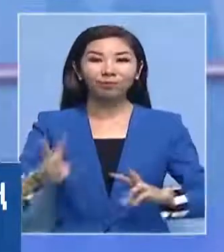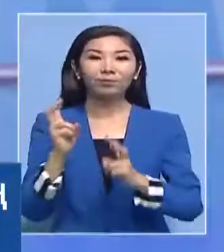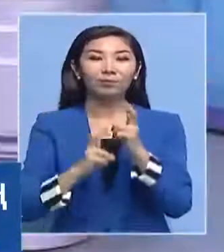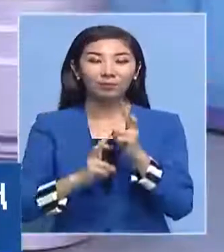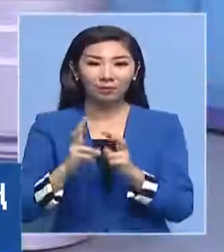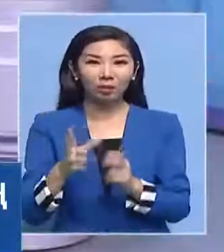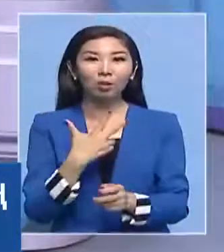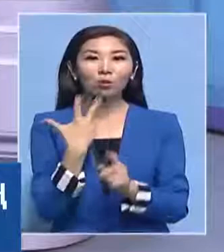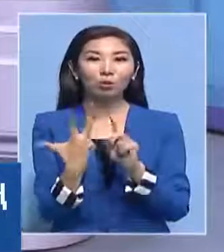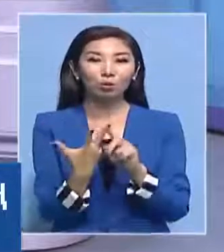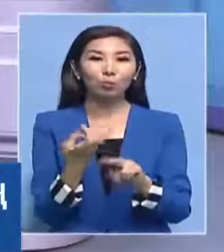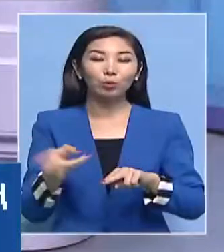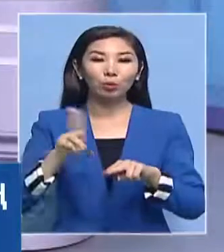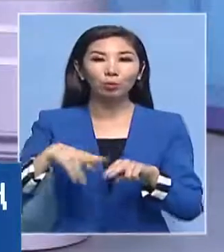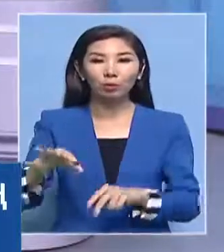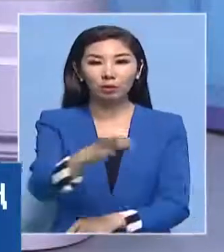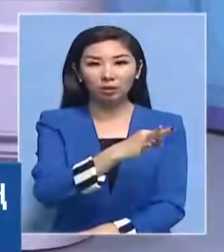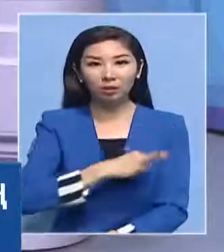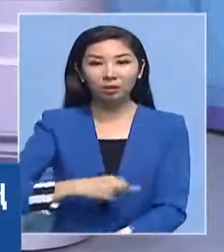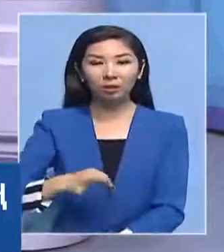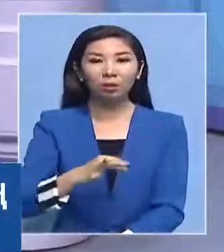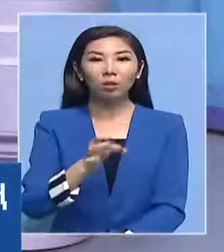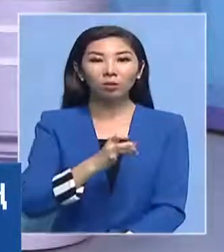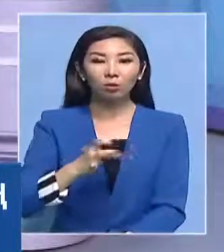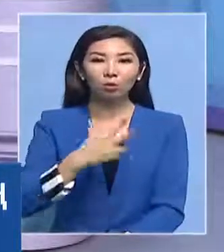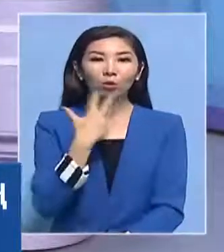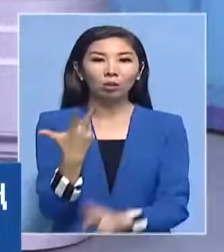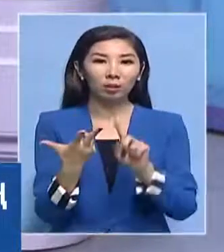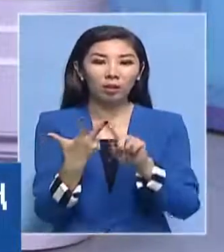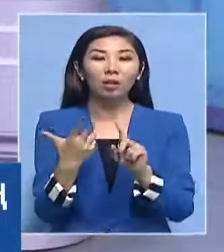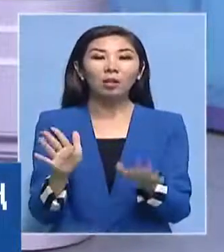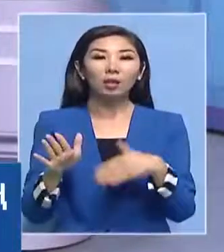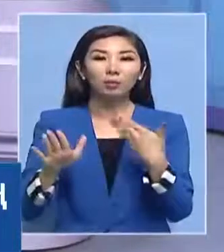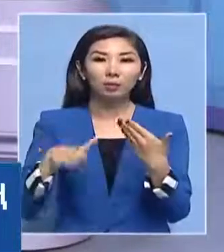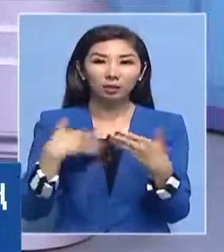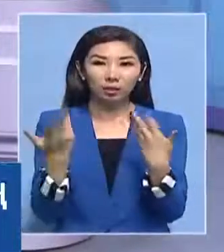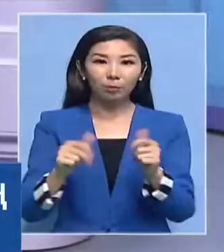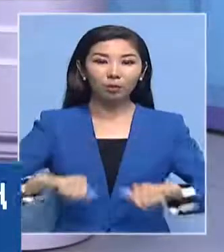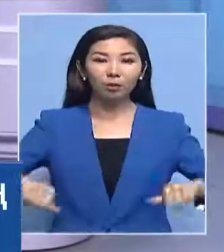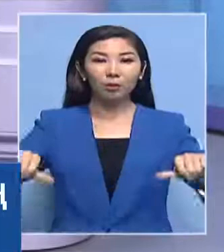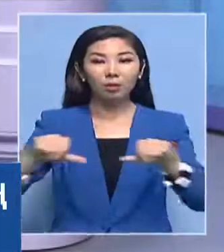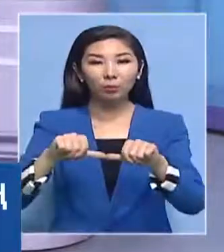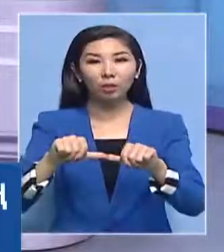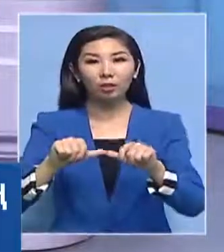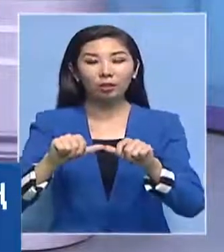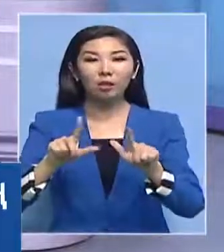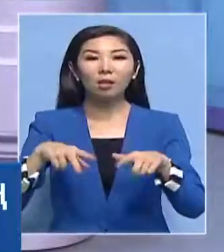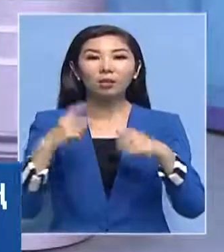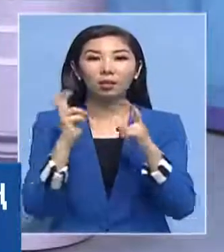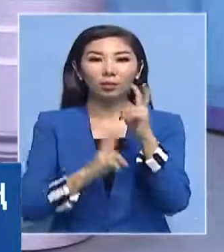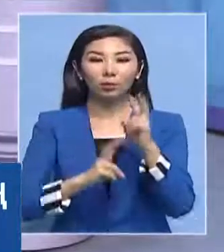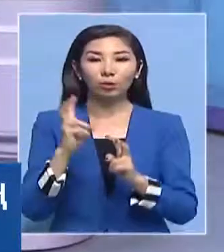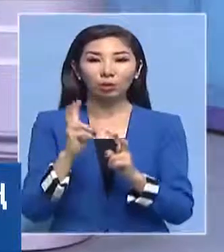кәсіподақтар. Үшінші бұл облыстық деңгейінде облыстық үш шақты комиссиясы. Үш шақты комиссияға бұларда